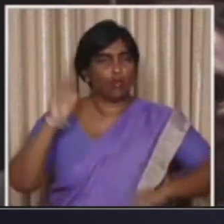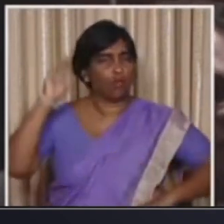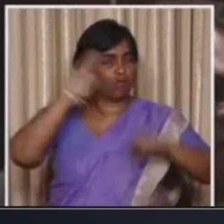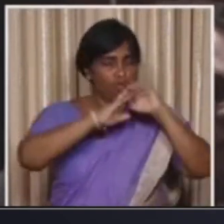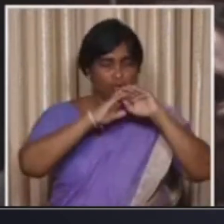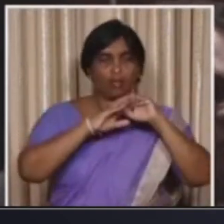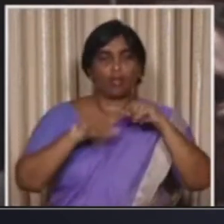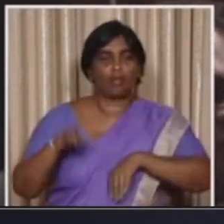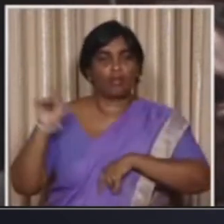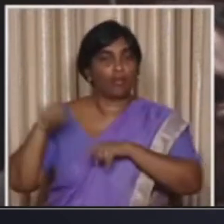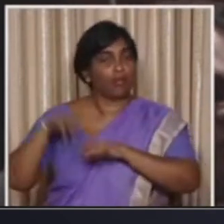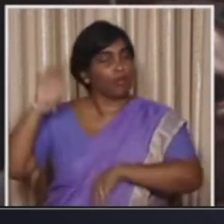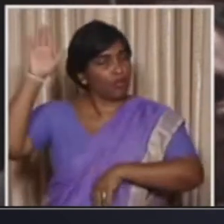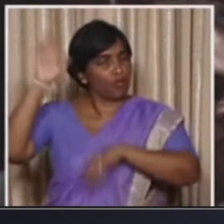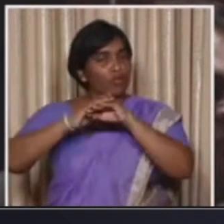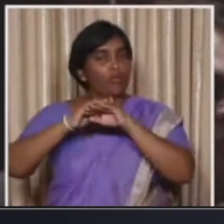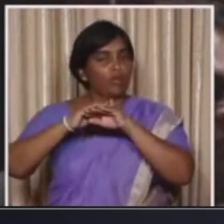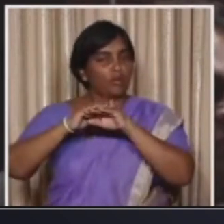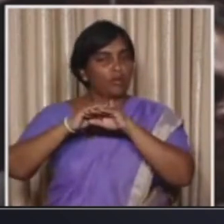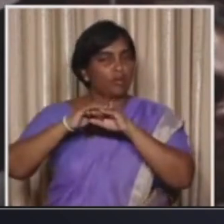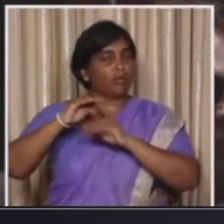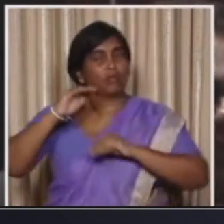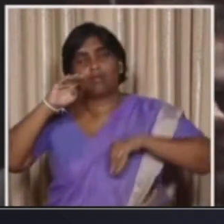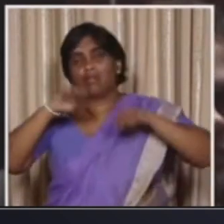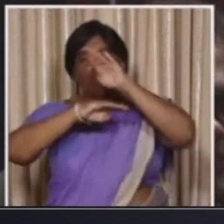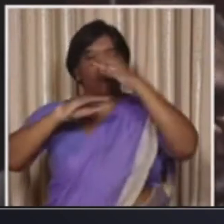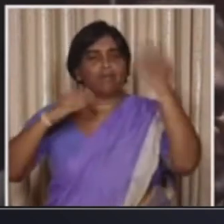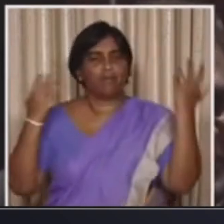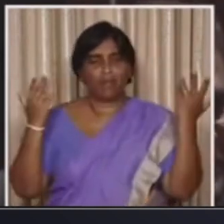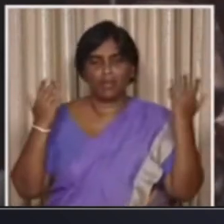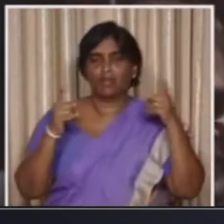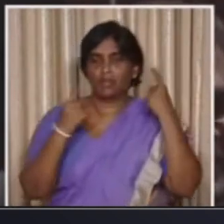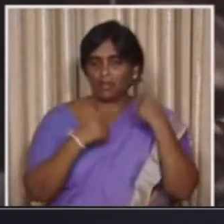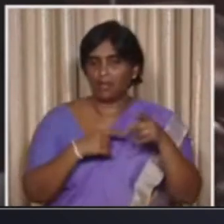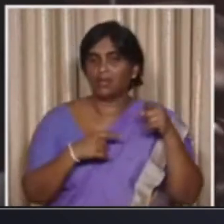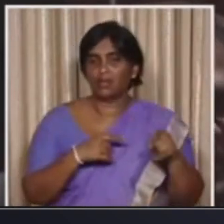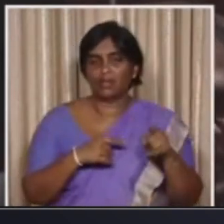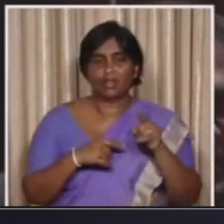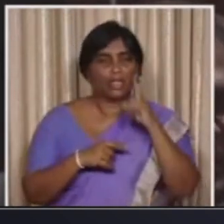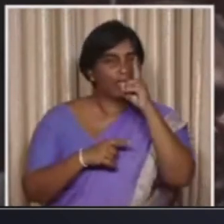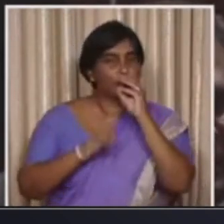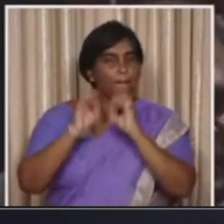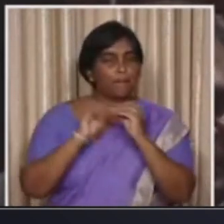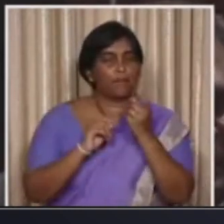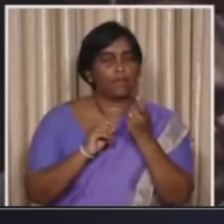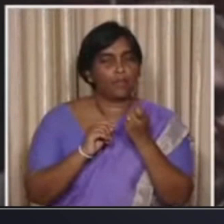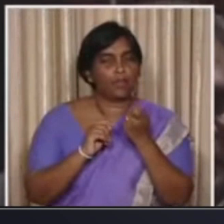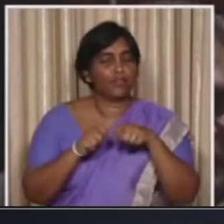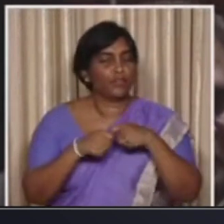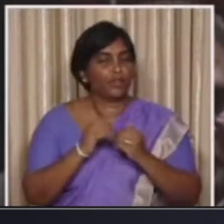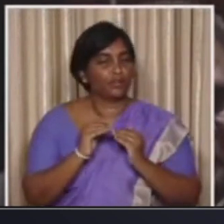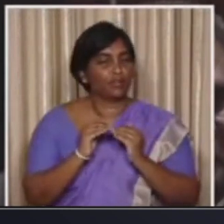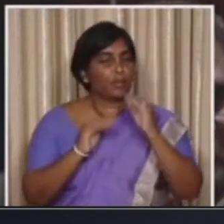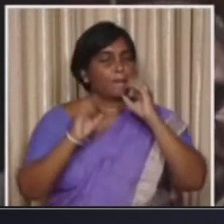දිනවා නම් මේ අවුරුද්දෙත් උපරිමය ආයෙත් උපරිමයට යන්න දරන්නේ නැහැ. ඒ නිසා 100ට 1කින් ආර්ථිකයේ උද්දමන